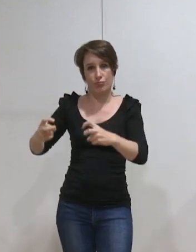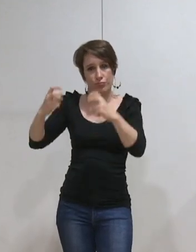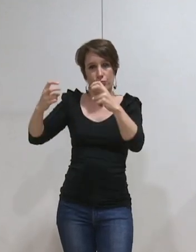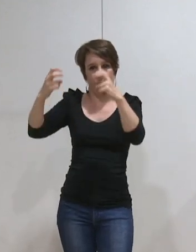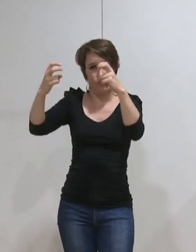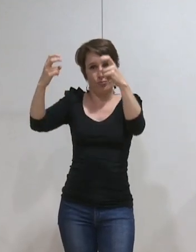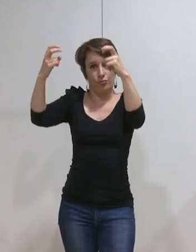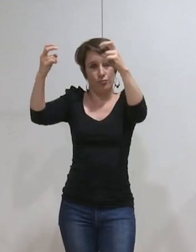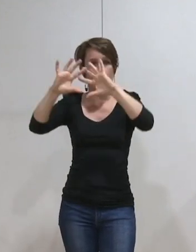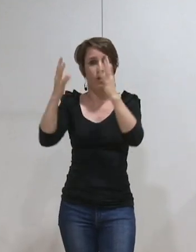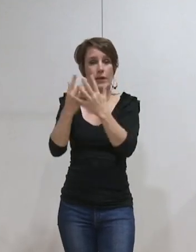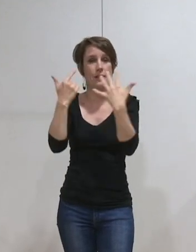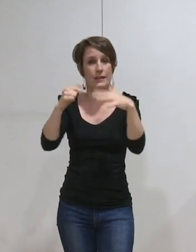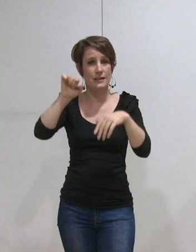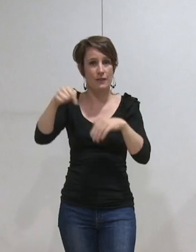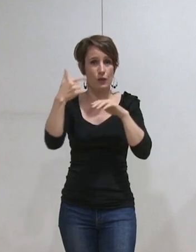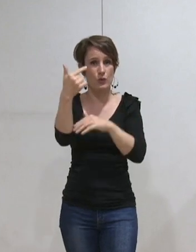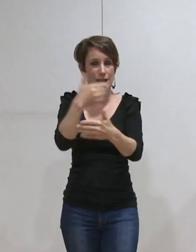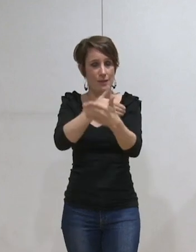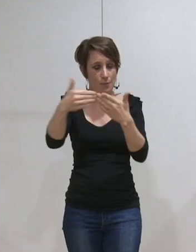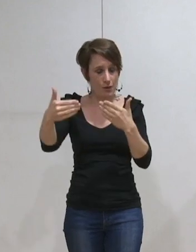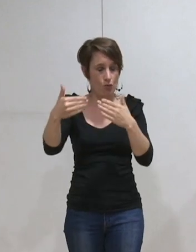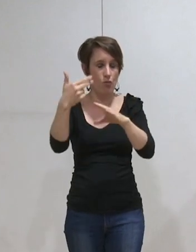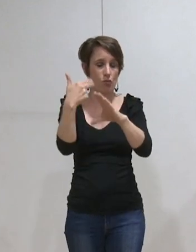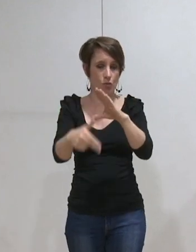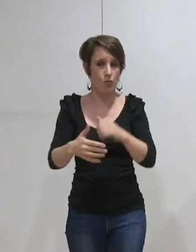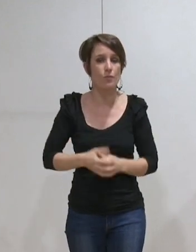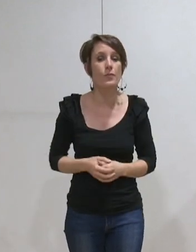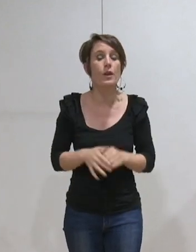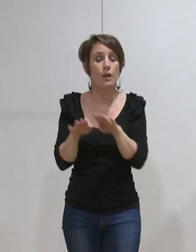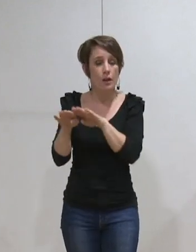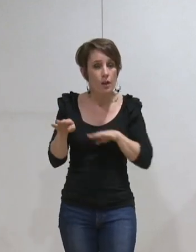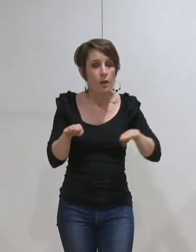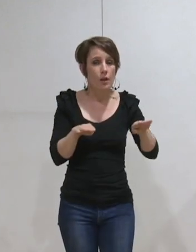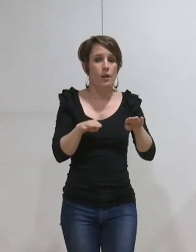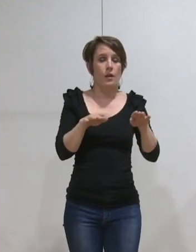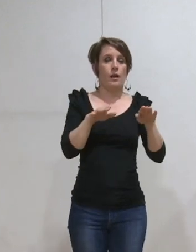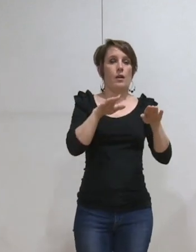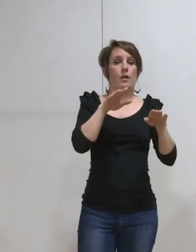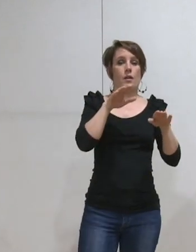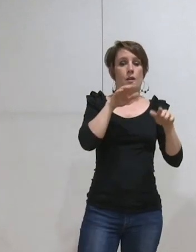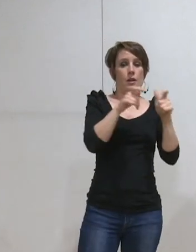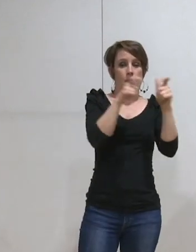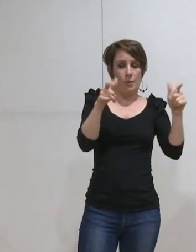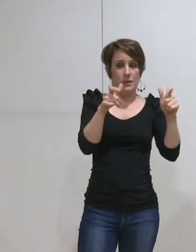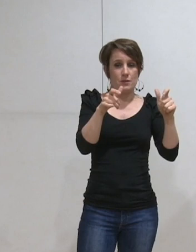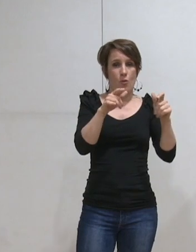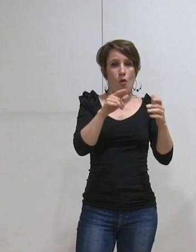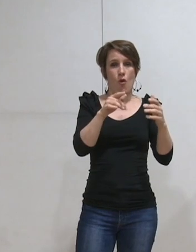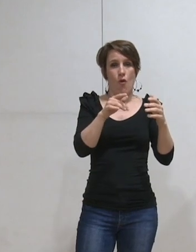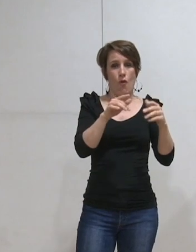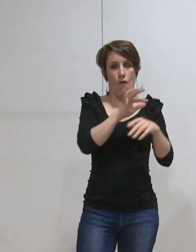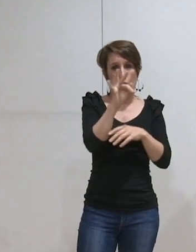d'euros par ailleurs l'établissement public foncier local a aussi une action dynamique en faveur